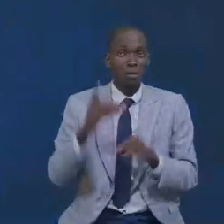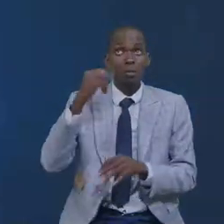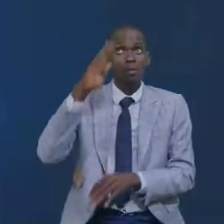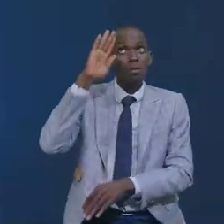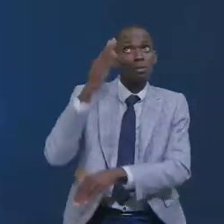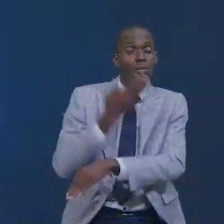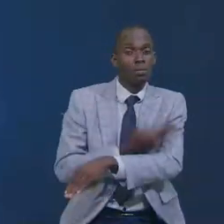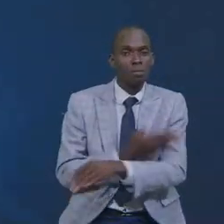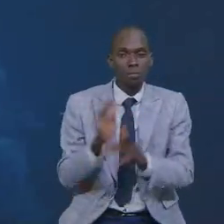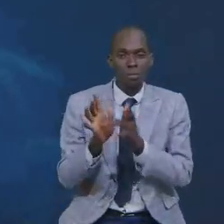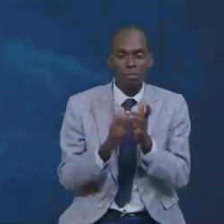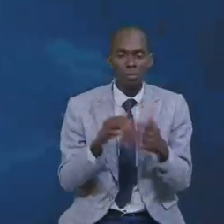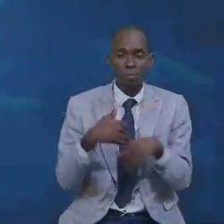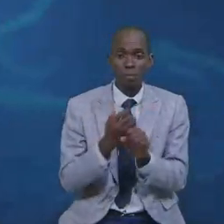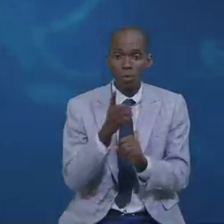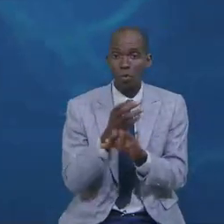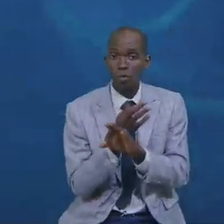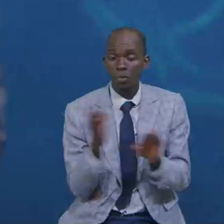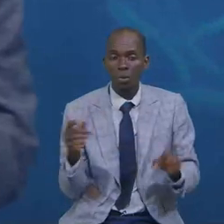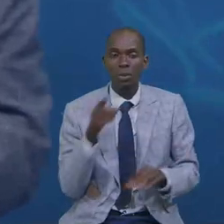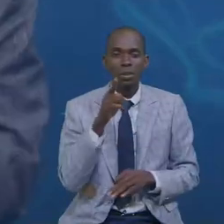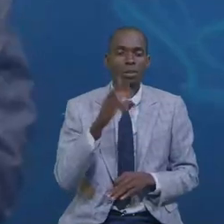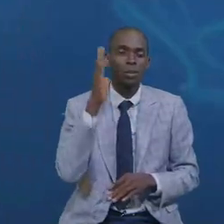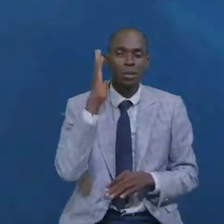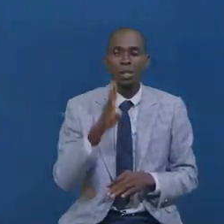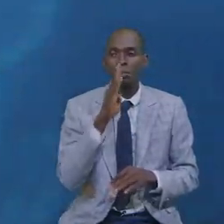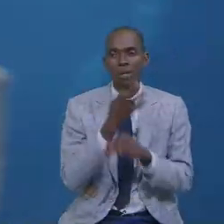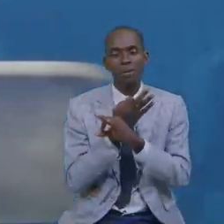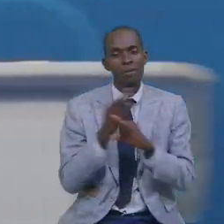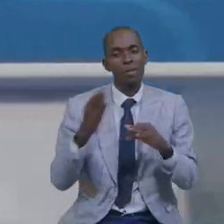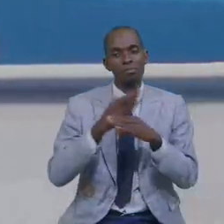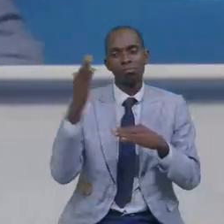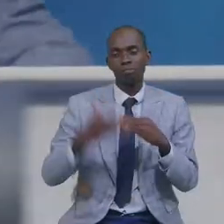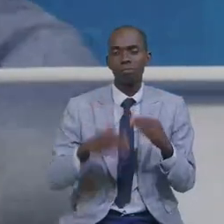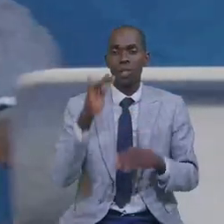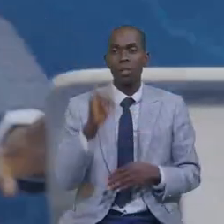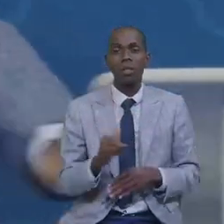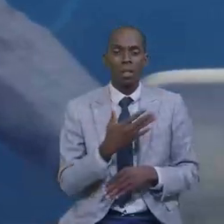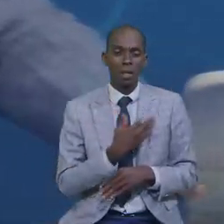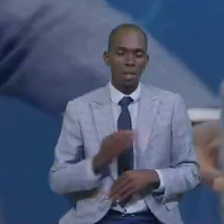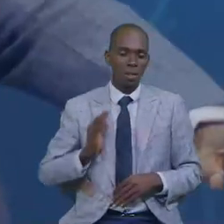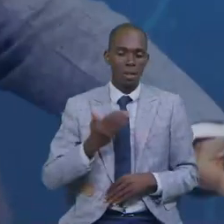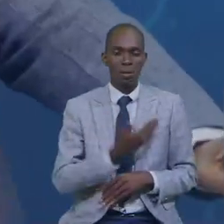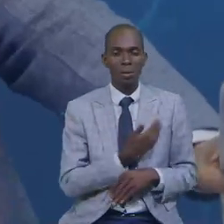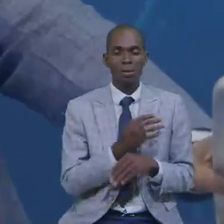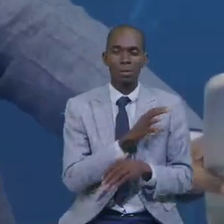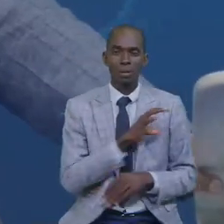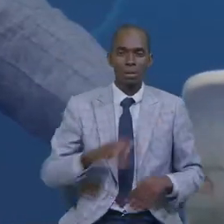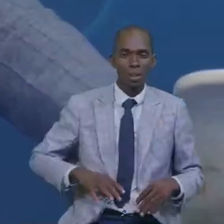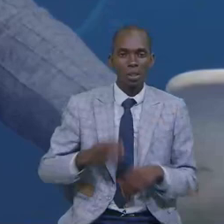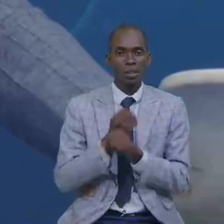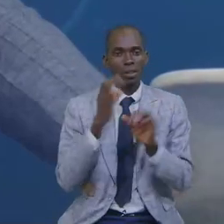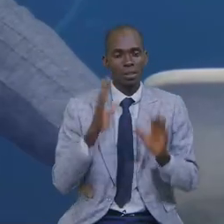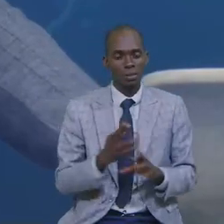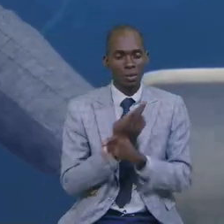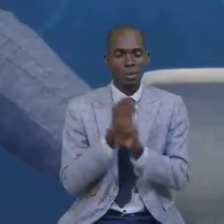fils vos affranchez vous serez réellement libre et notre Christ notre Sauveur